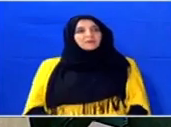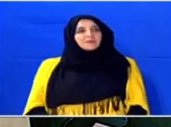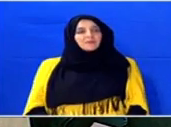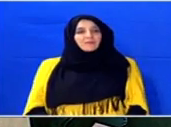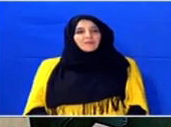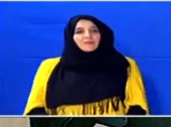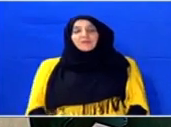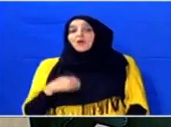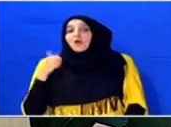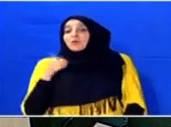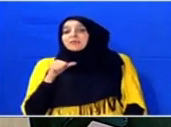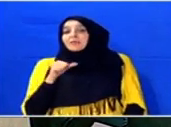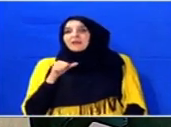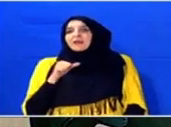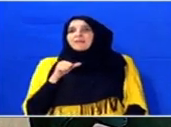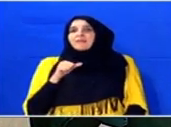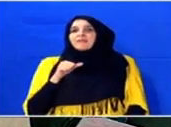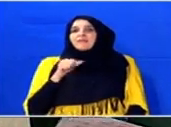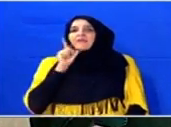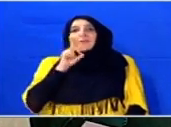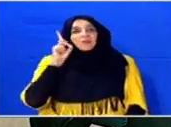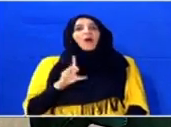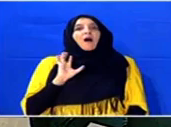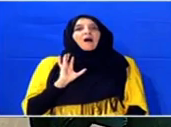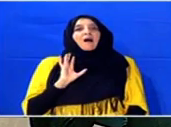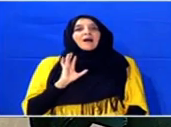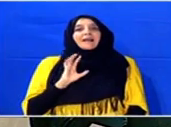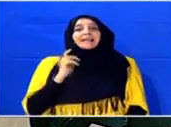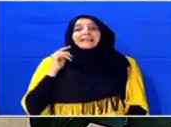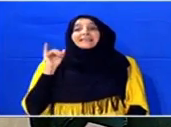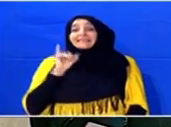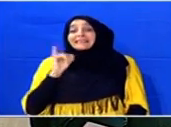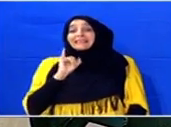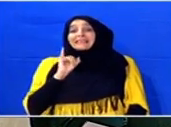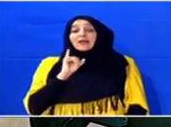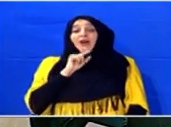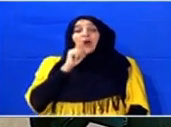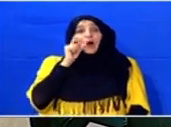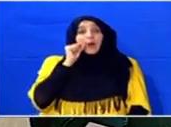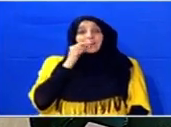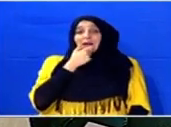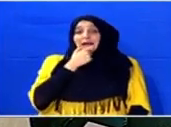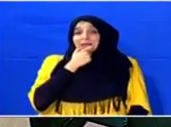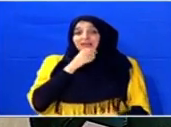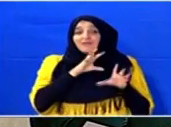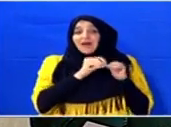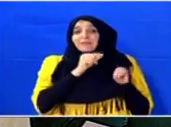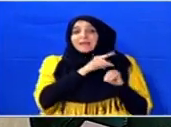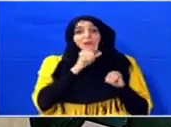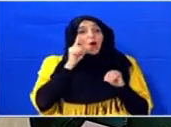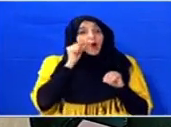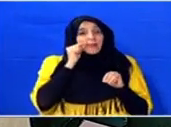في جهه المراه فيقضي ذلك الحكم الذي هو في جهه الرجل يحكم لصالح